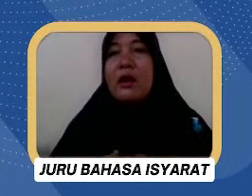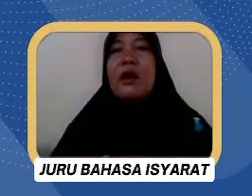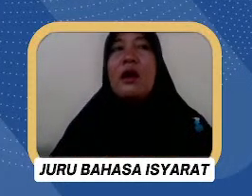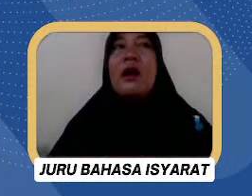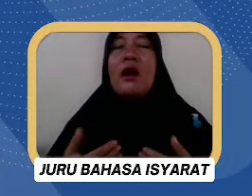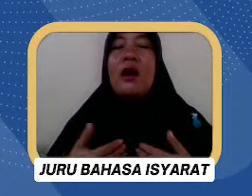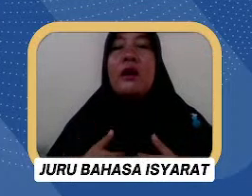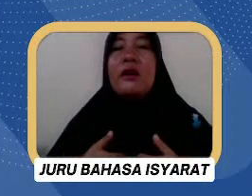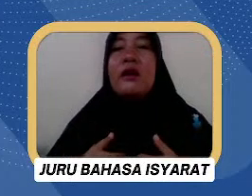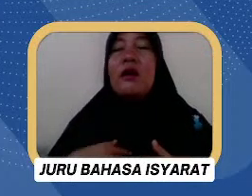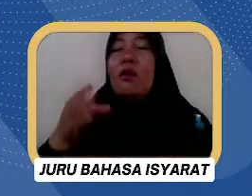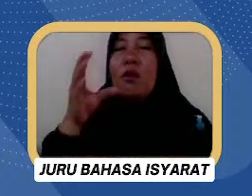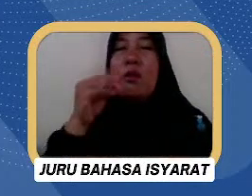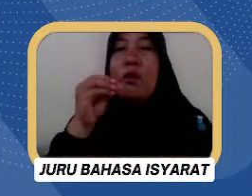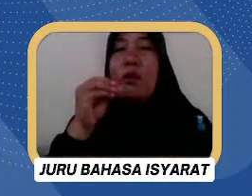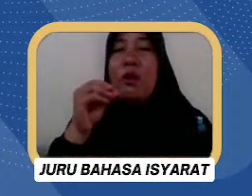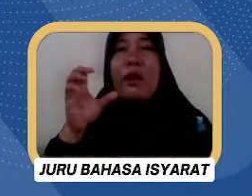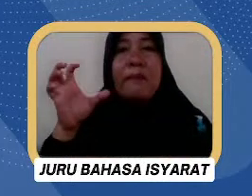ujaran-ujaran kebencian.